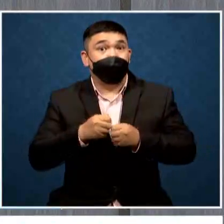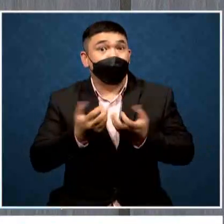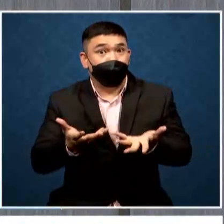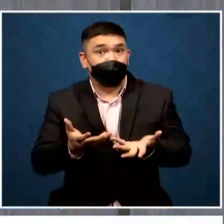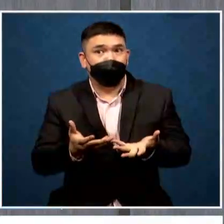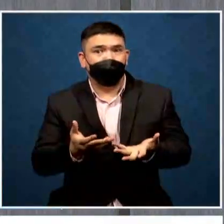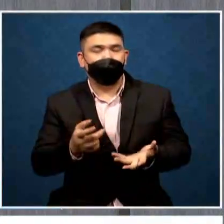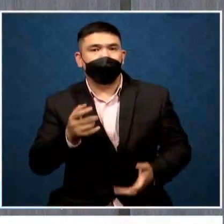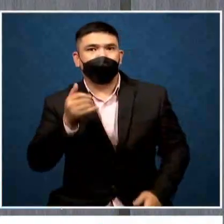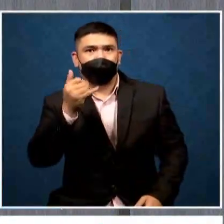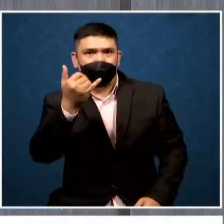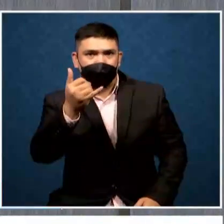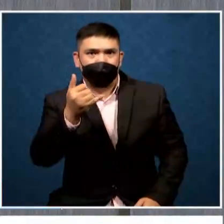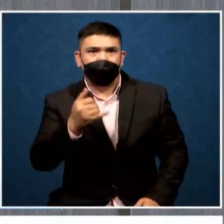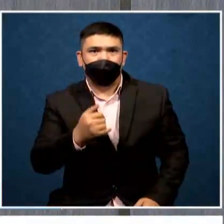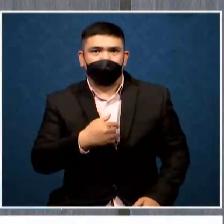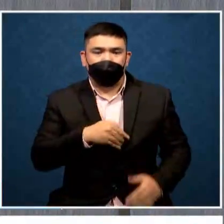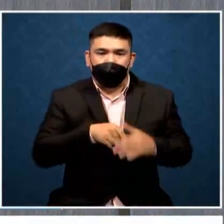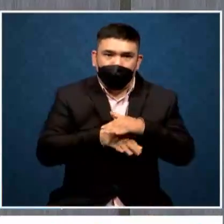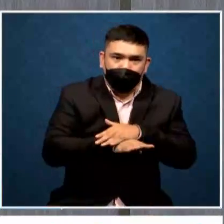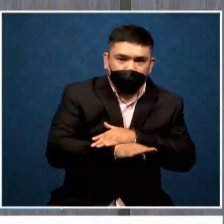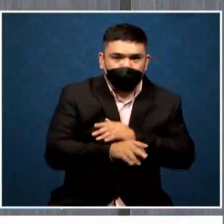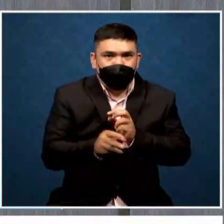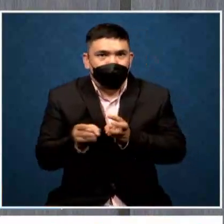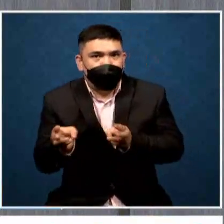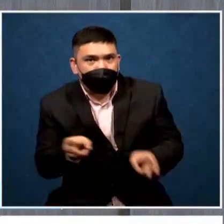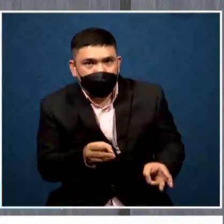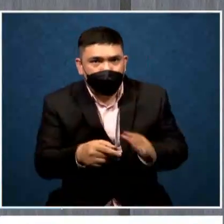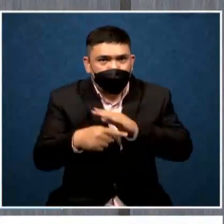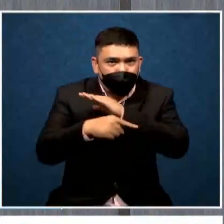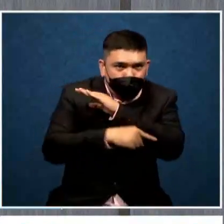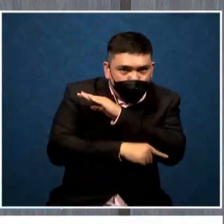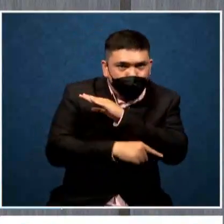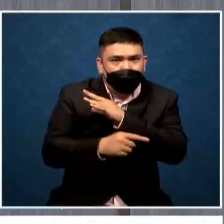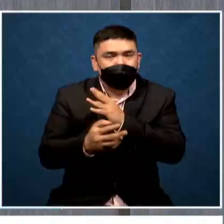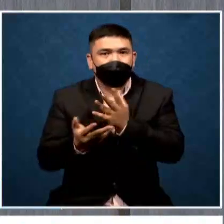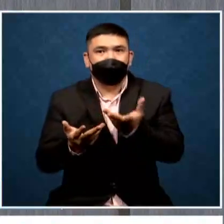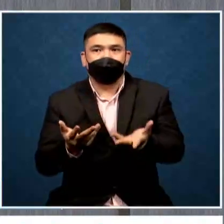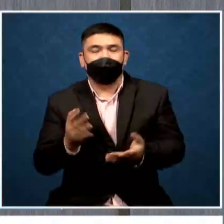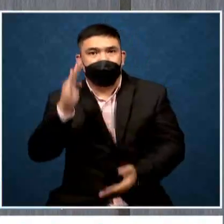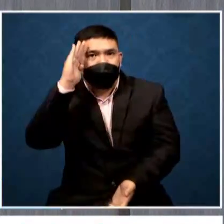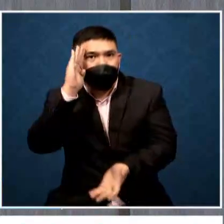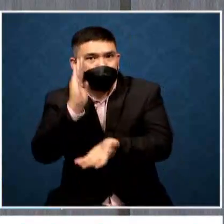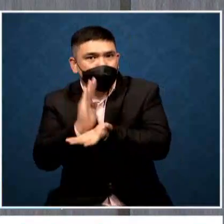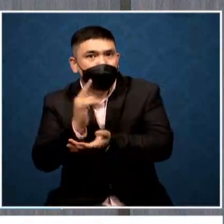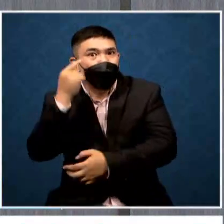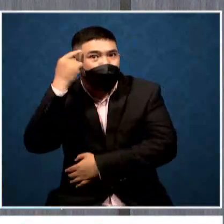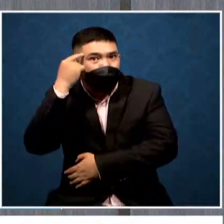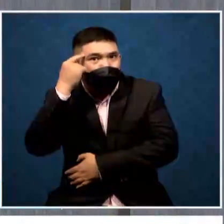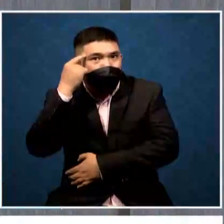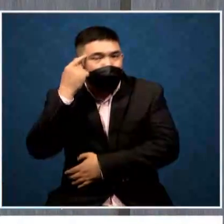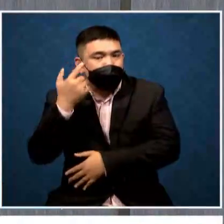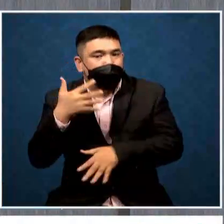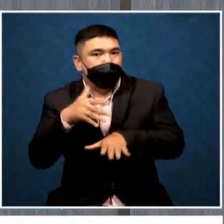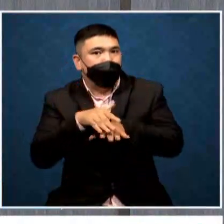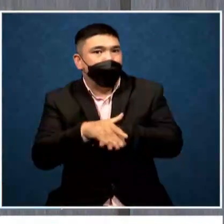ถิดหลบเลี่ยงด้วยวิธีการต่างๆรวมทั้งเจ้าหน้าที่ก็อาจจะรู้เห็นเป็นใจไปบ้